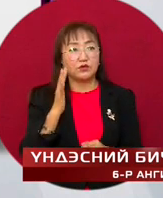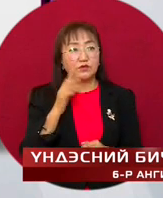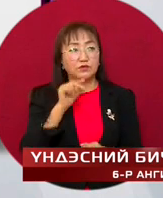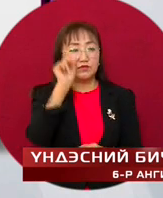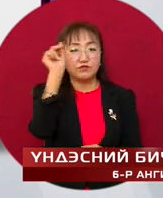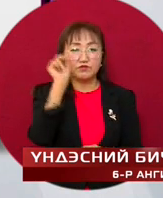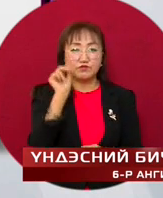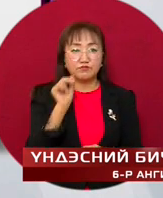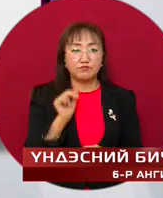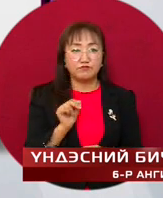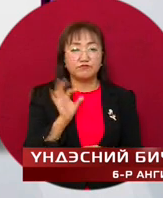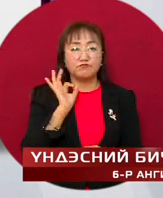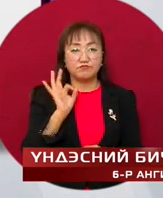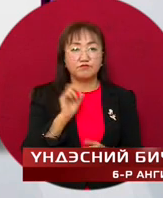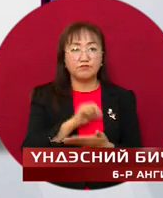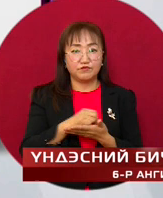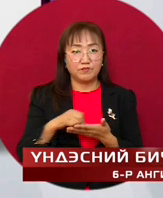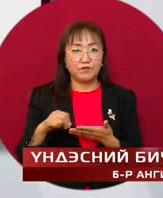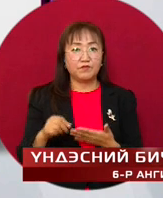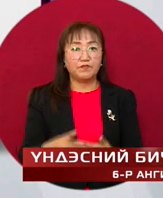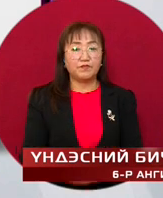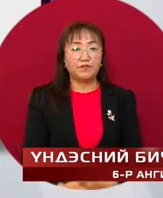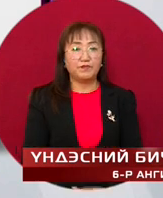үндэснийхээ бичгээр зөв хөрвүүлэн бичээрэй.